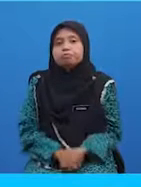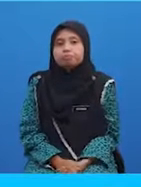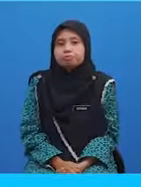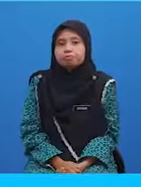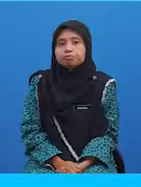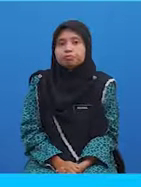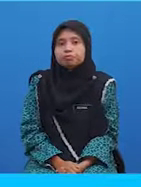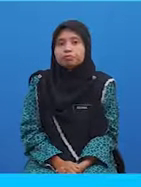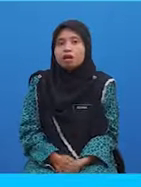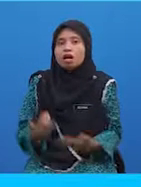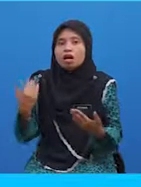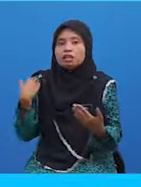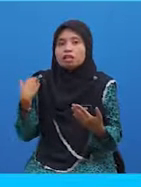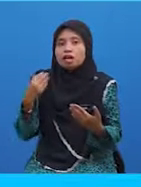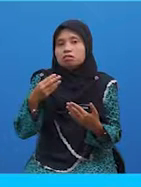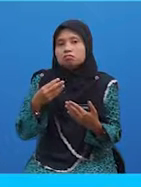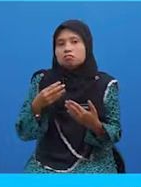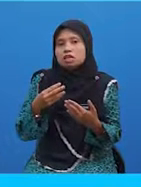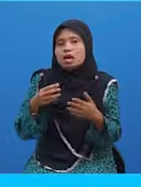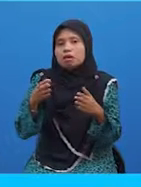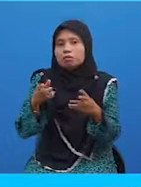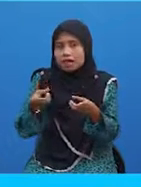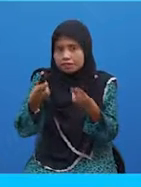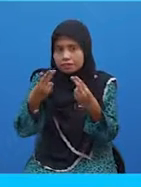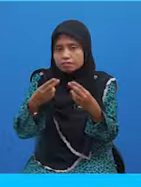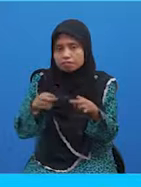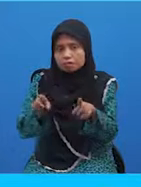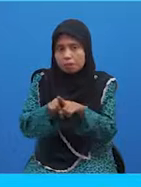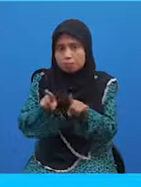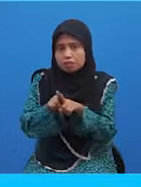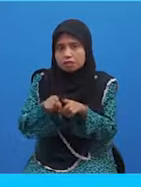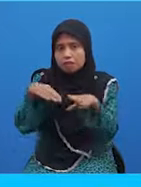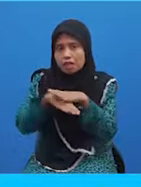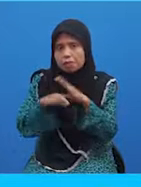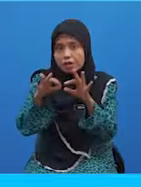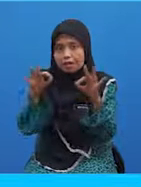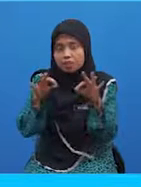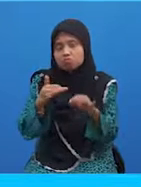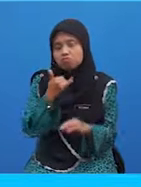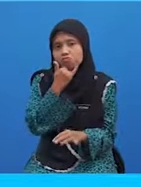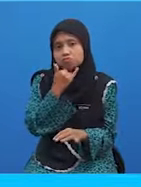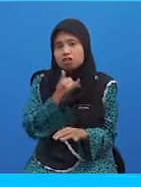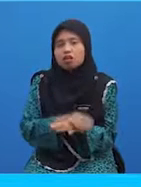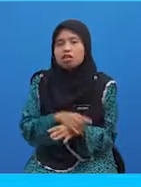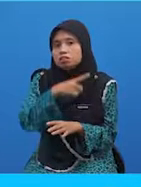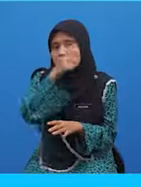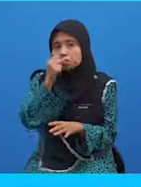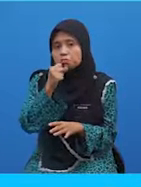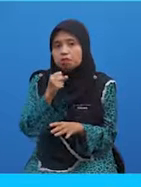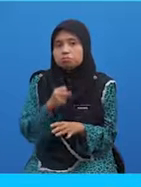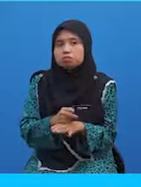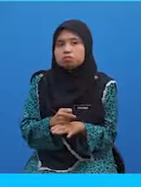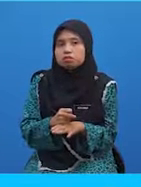dimaklumkan. Adalah merupakan yang hadir serentak dalam ayat juga salah kerana